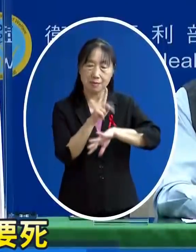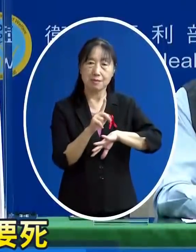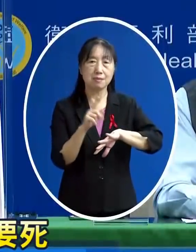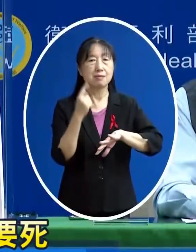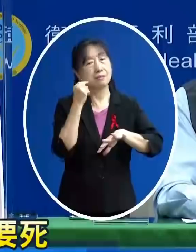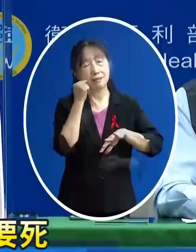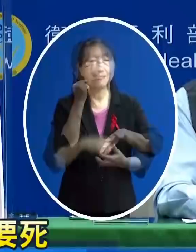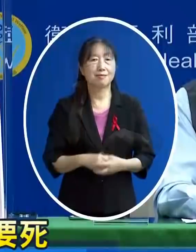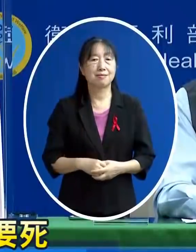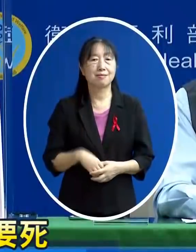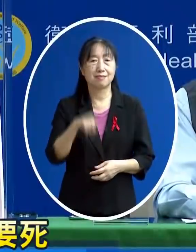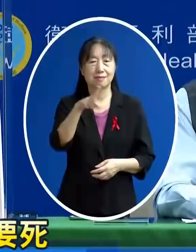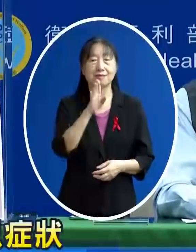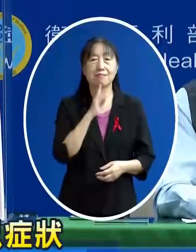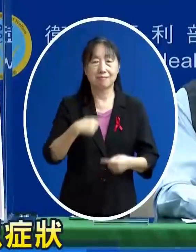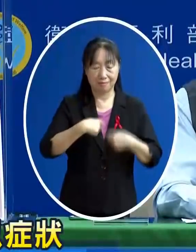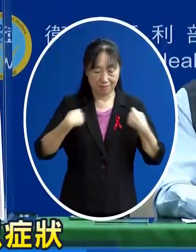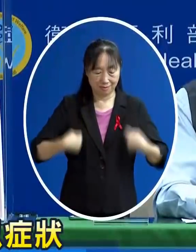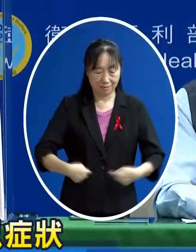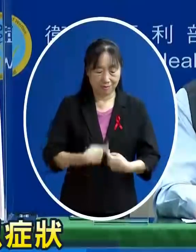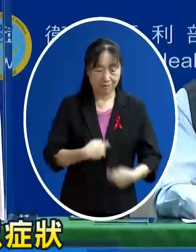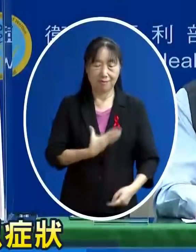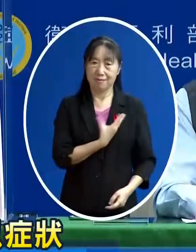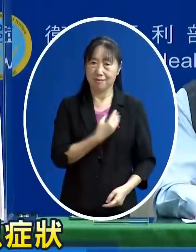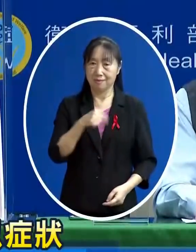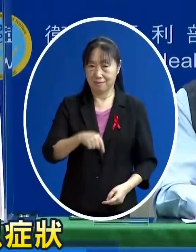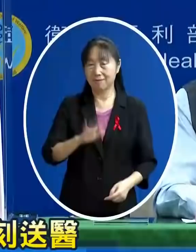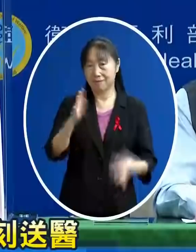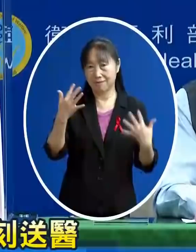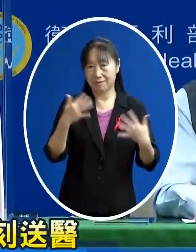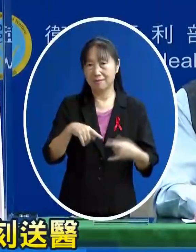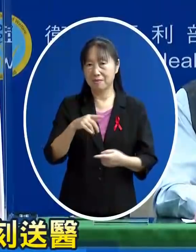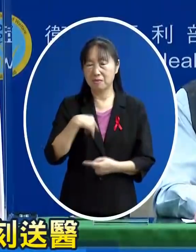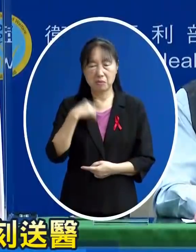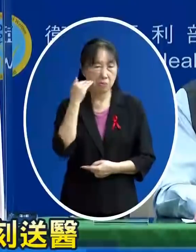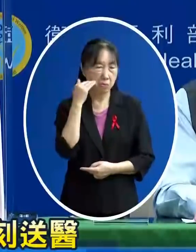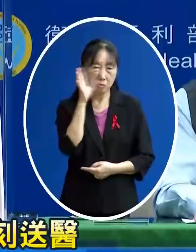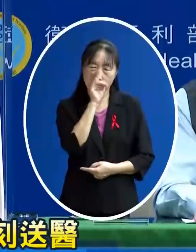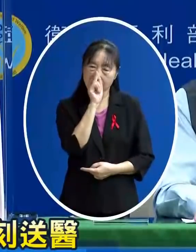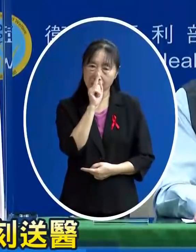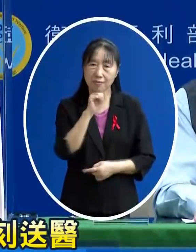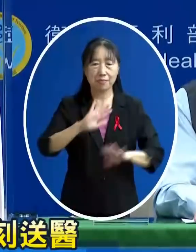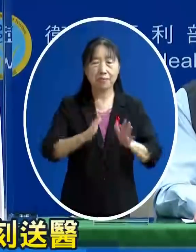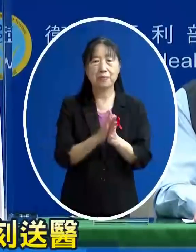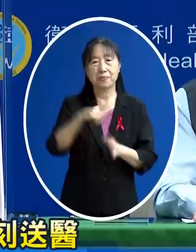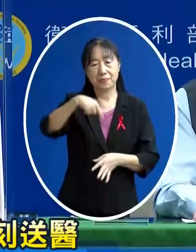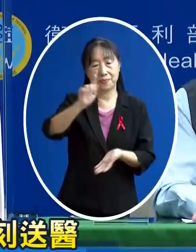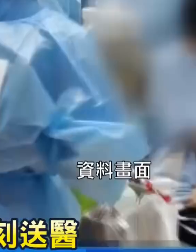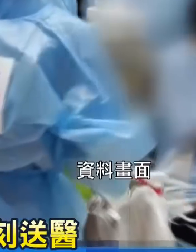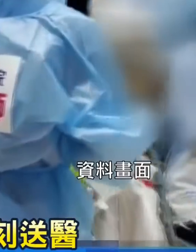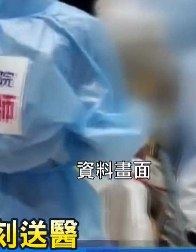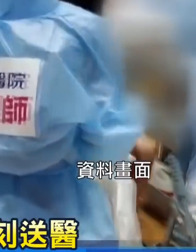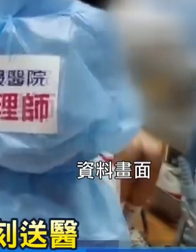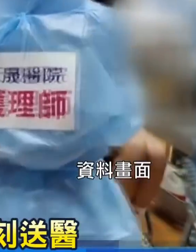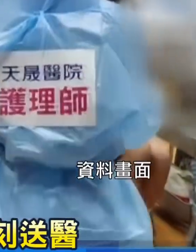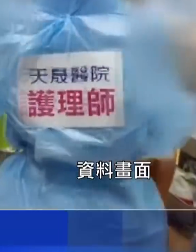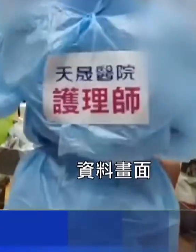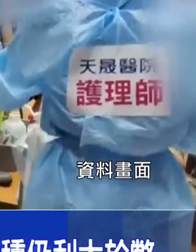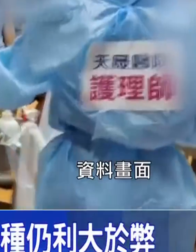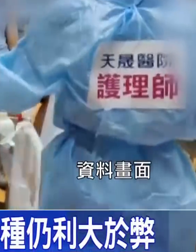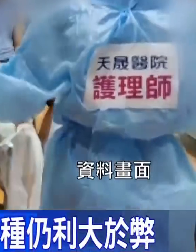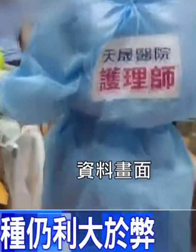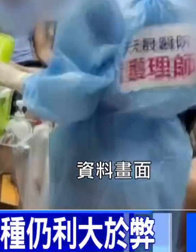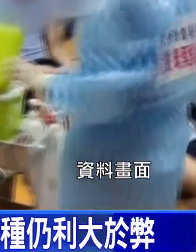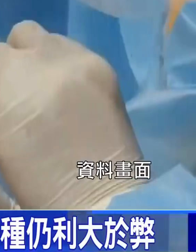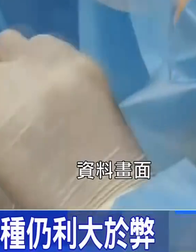个1楼就喘得要死，心肺功能受损的疑似症状，那有这种情形的话。就要立刻送医， 就怕副作用让年